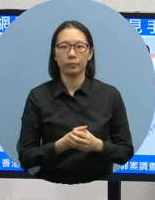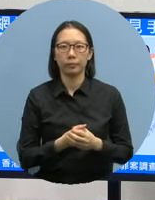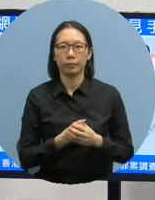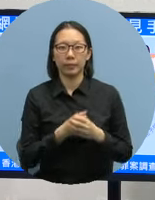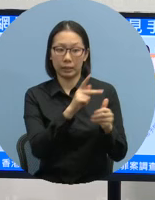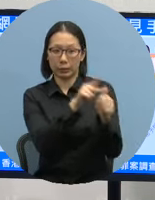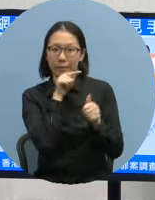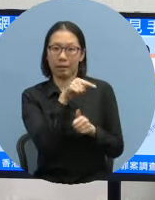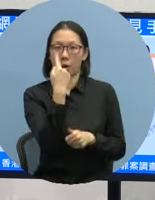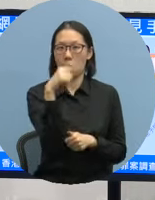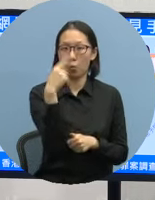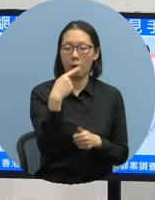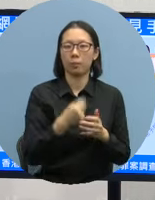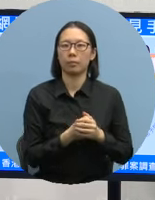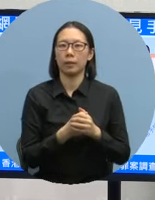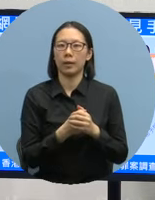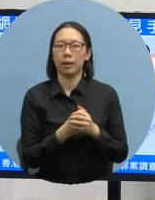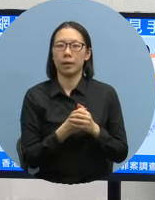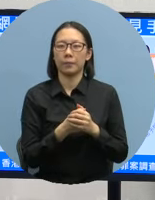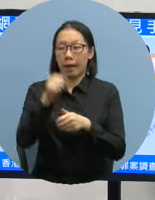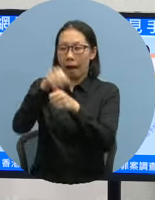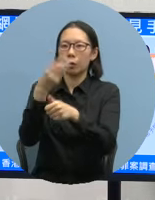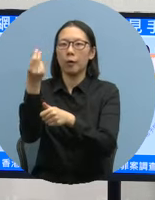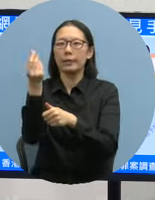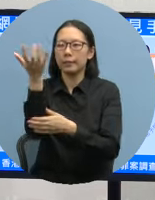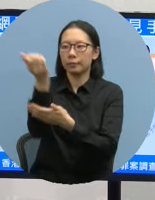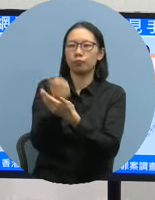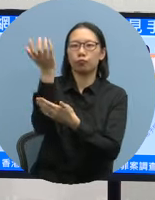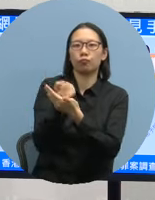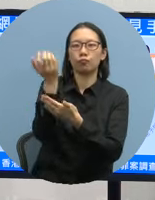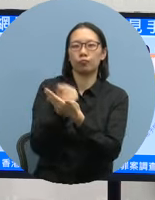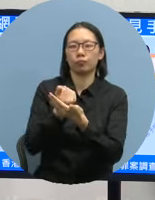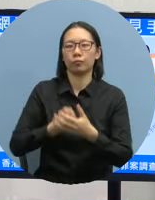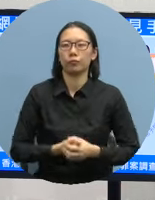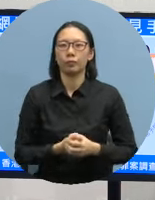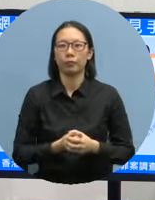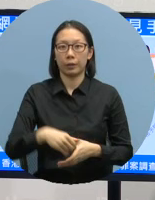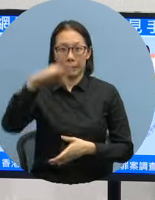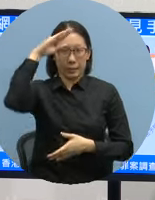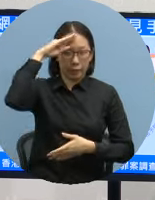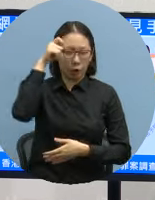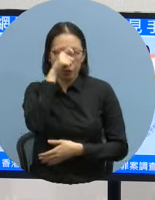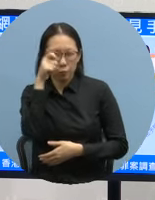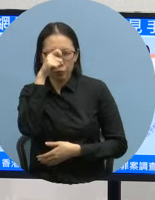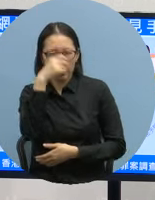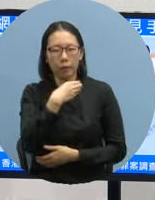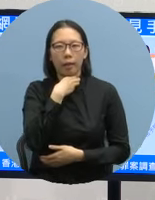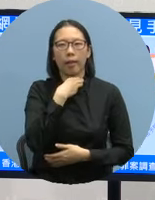些快類戶口呢去收取詐騙所得的款項，增加警方調查的難度的。